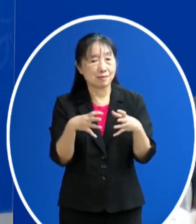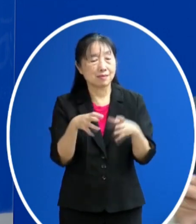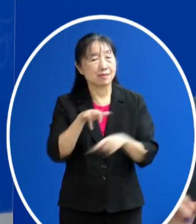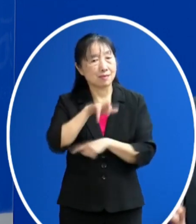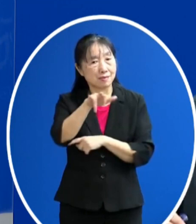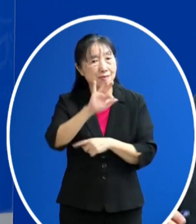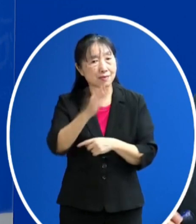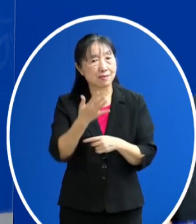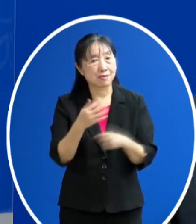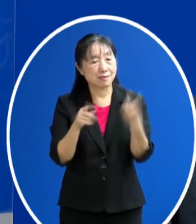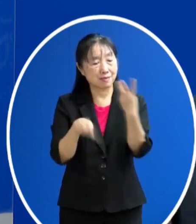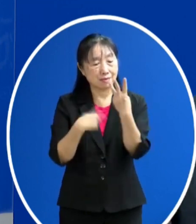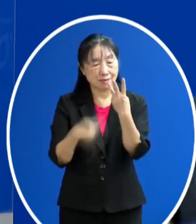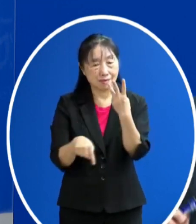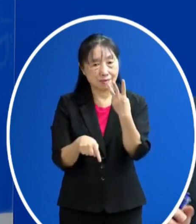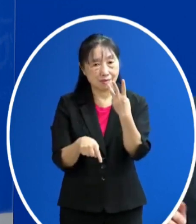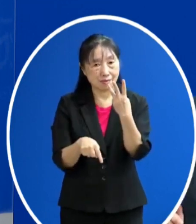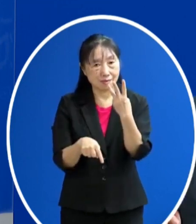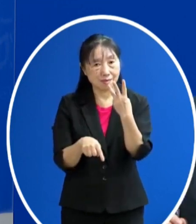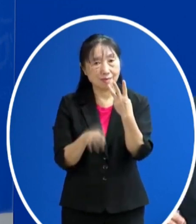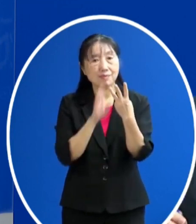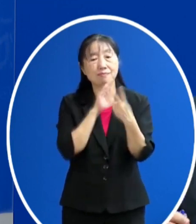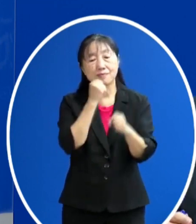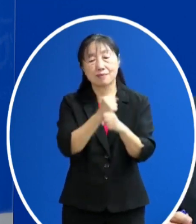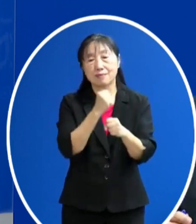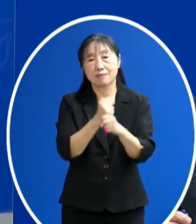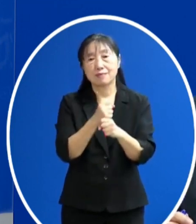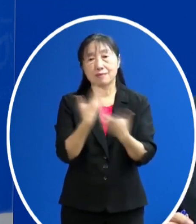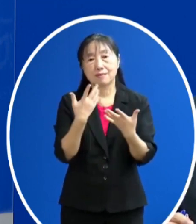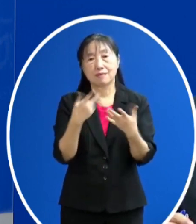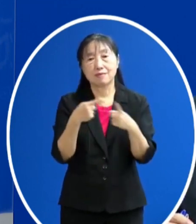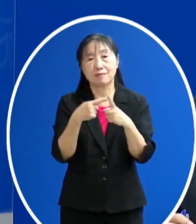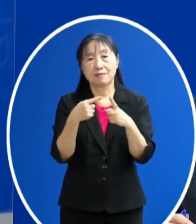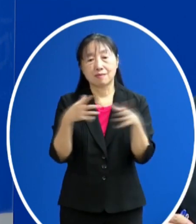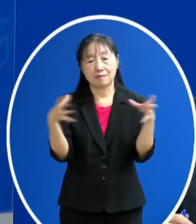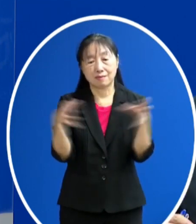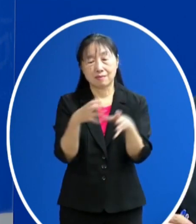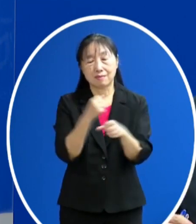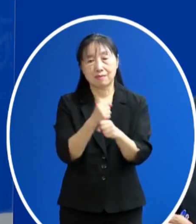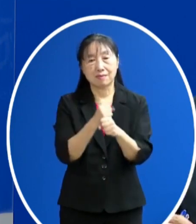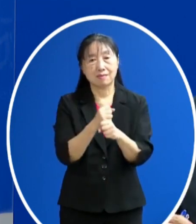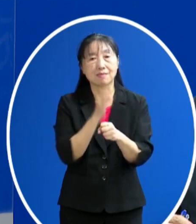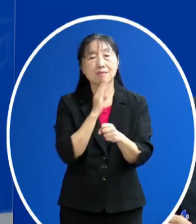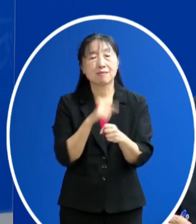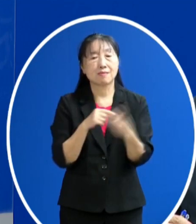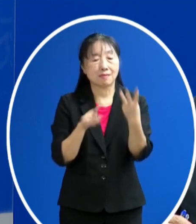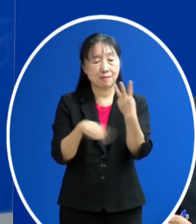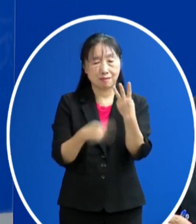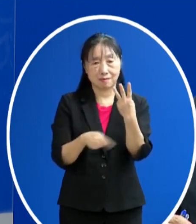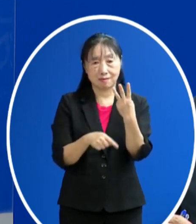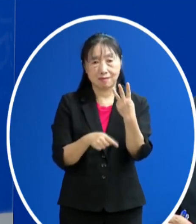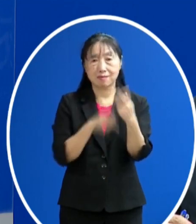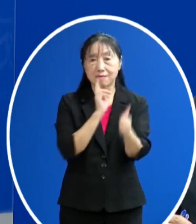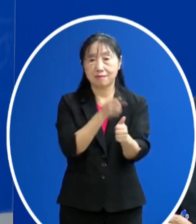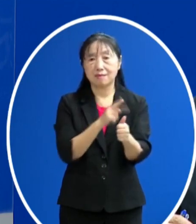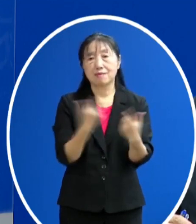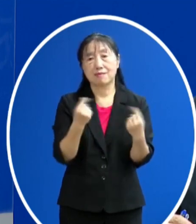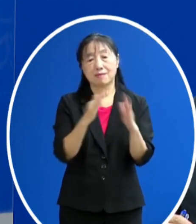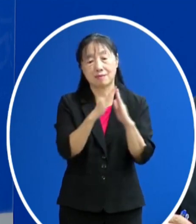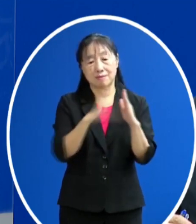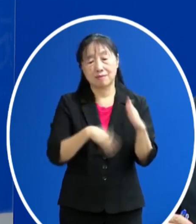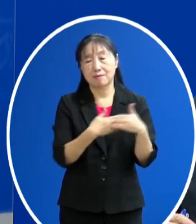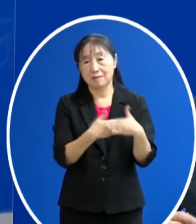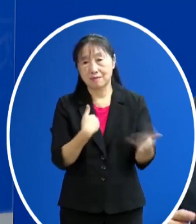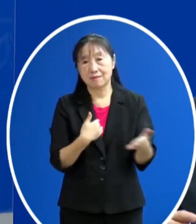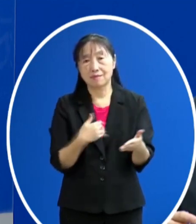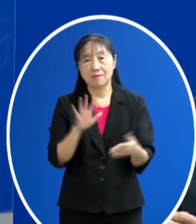同飞行的有3位哈，这个是职场的接触者，那这3位是列为这个居家隔离，那另外